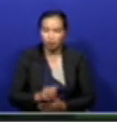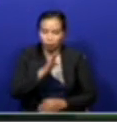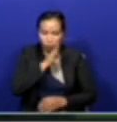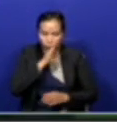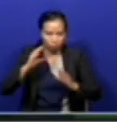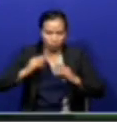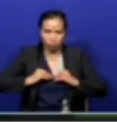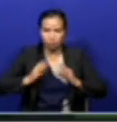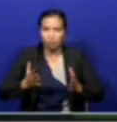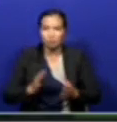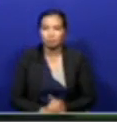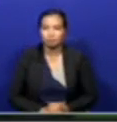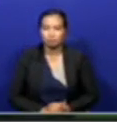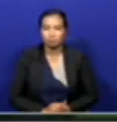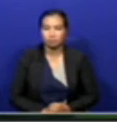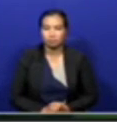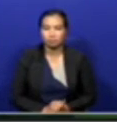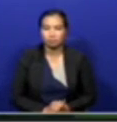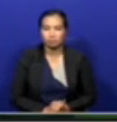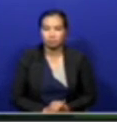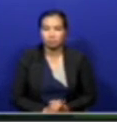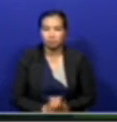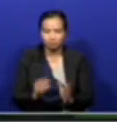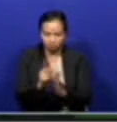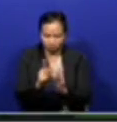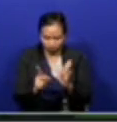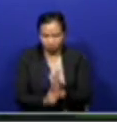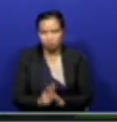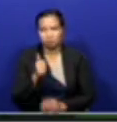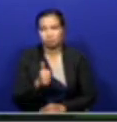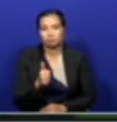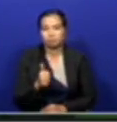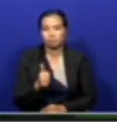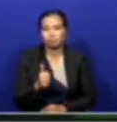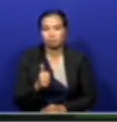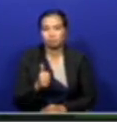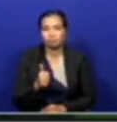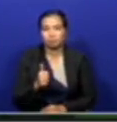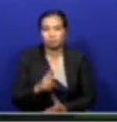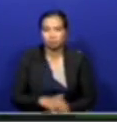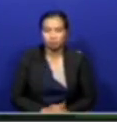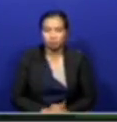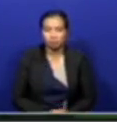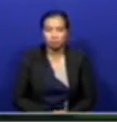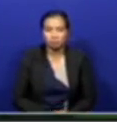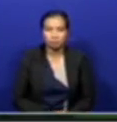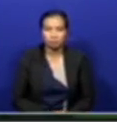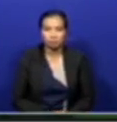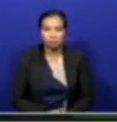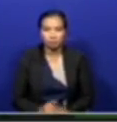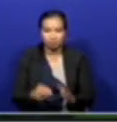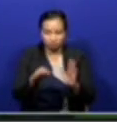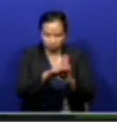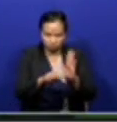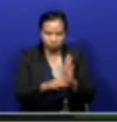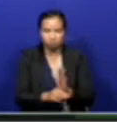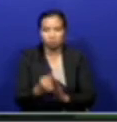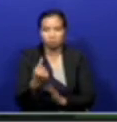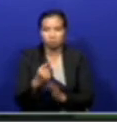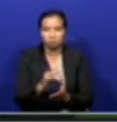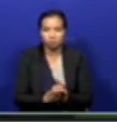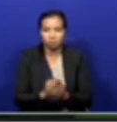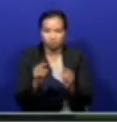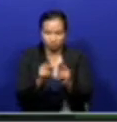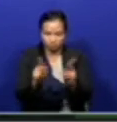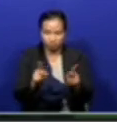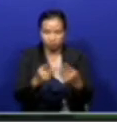ายืนยันก็เป็นกฎหมายได้นะครับมีขั้นตอนหนึ่งเท่านั้นเองครับเพียงแต่ไปตั้งกรรมการ